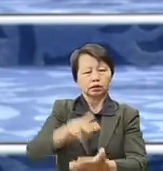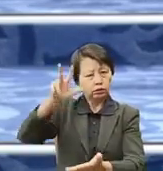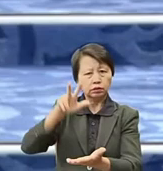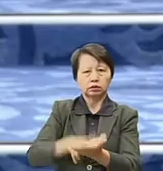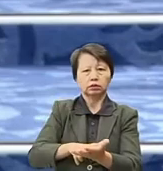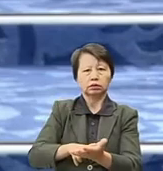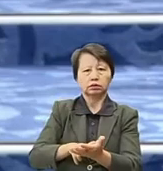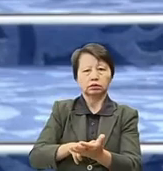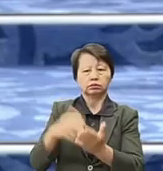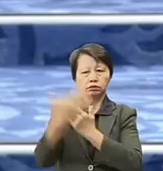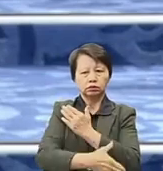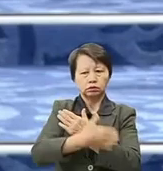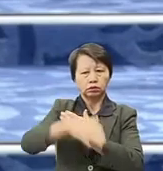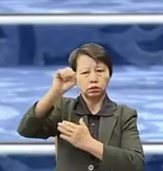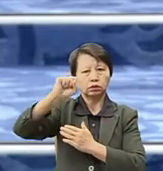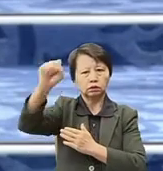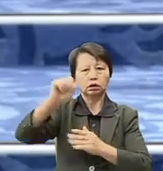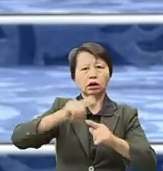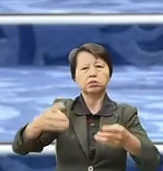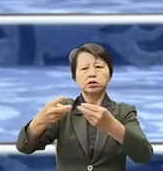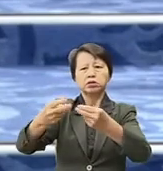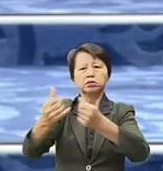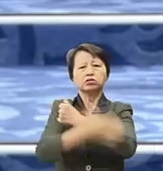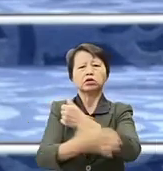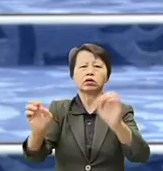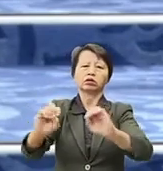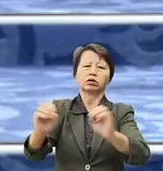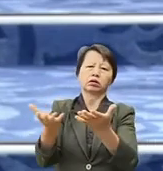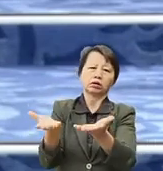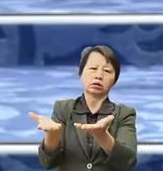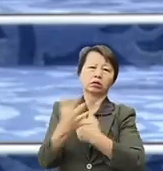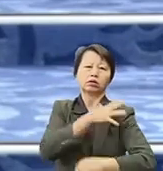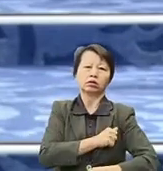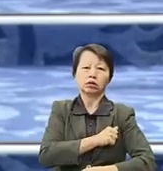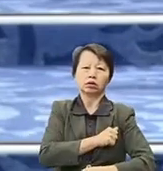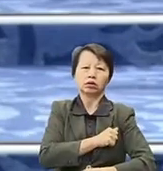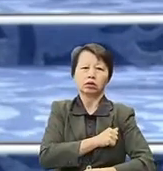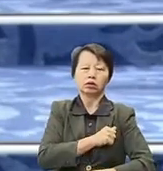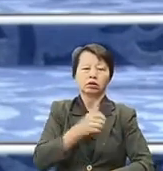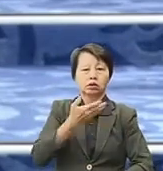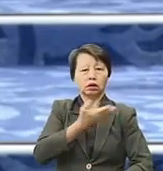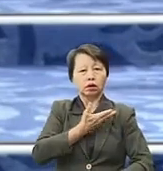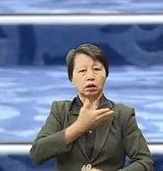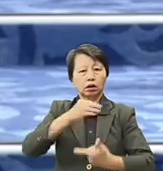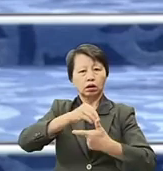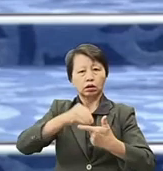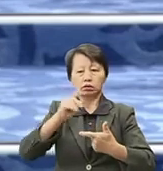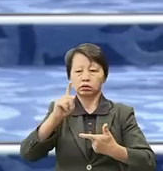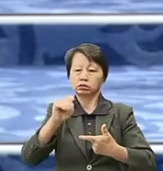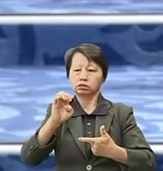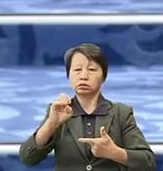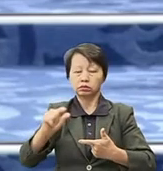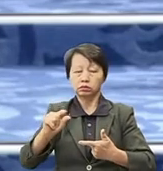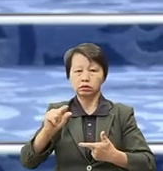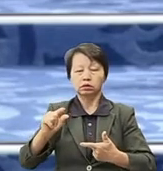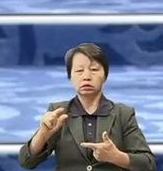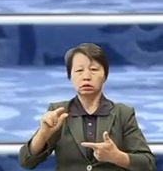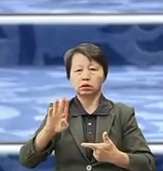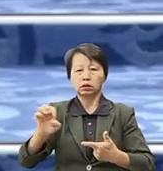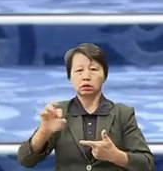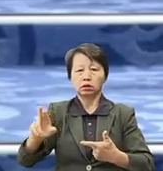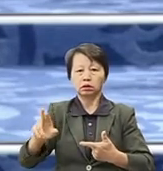berdaulat tapi tak ada tanah air baik di Gaza atau tebing barat yang asalnya Jordan Gaza asalnya